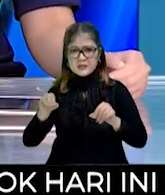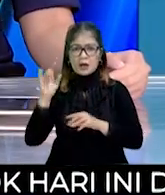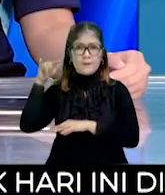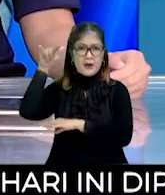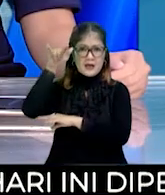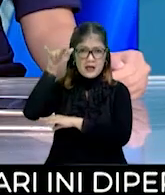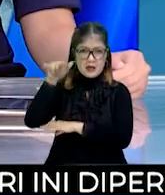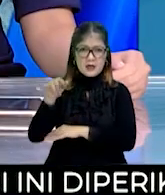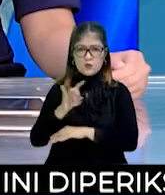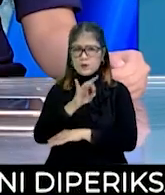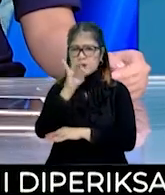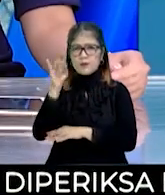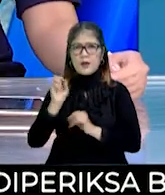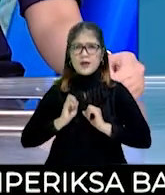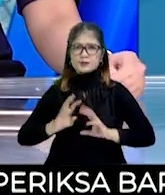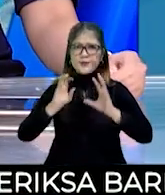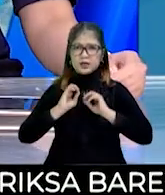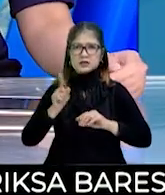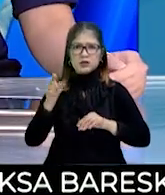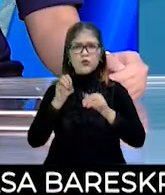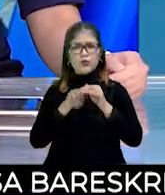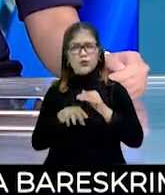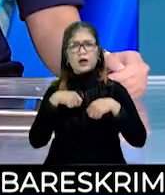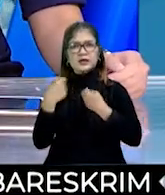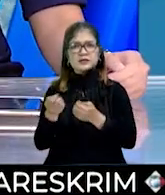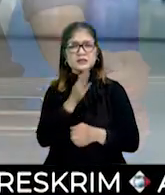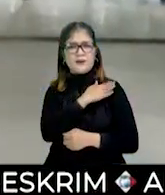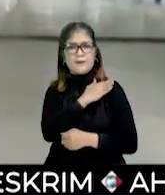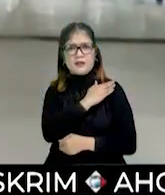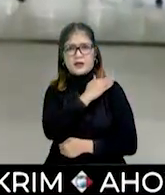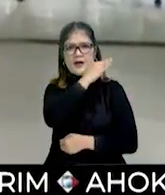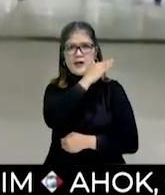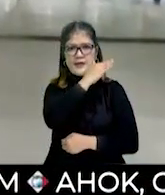beragam apresiasi, termasuk promosi jabatan.